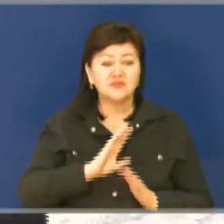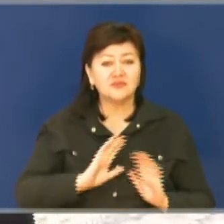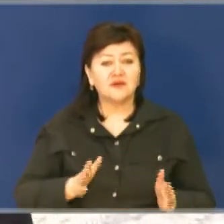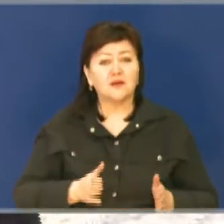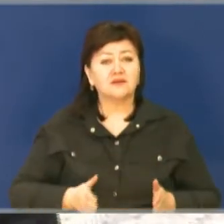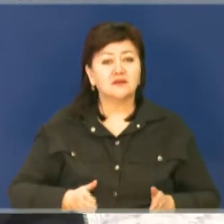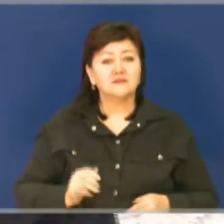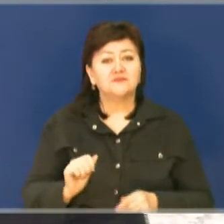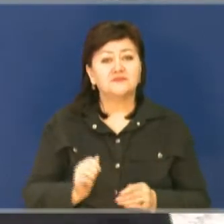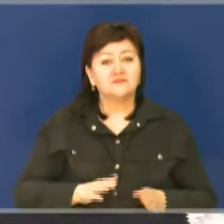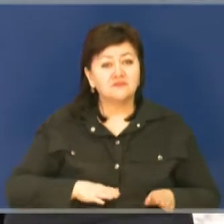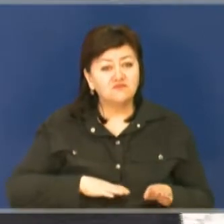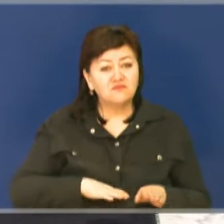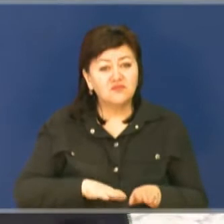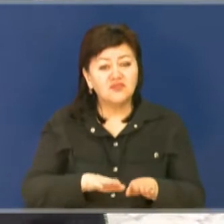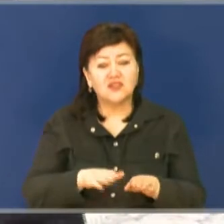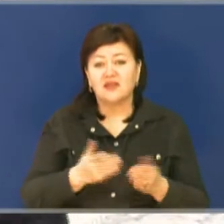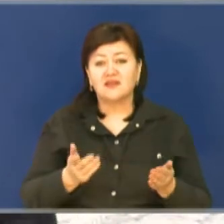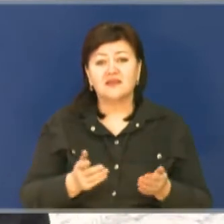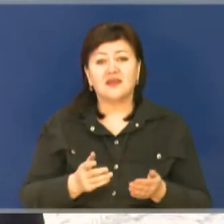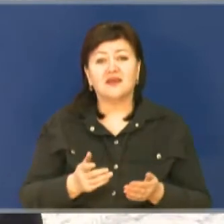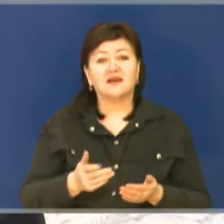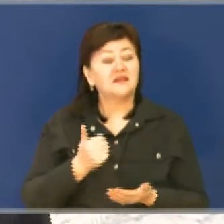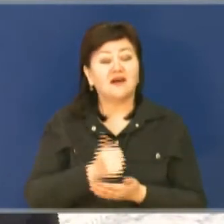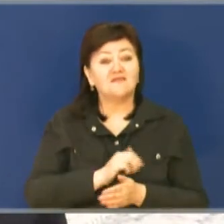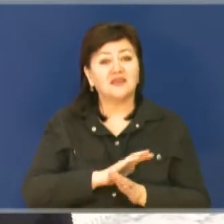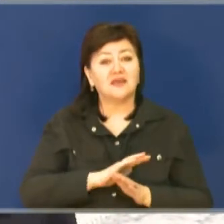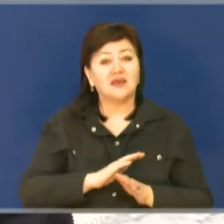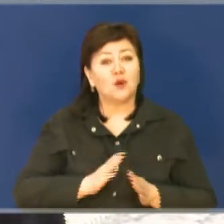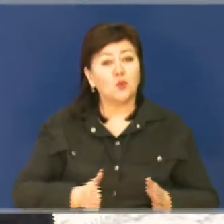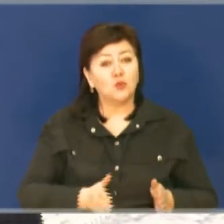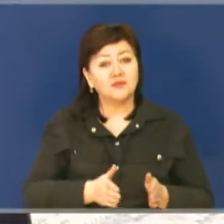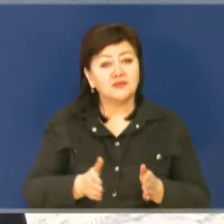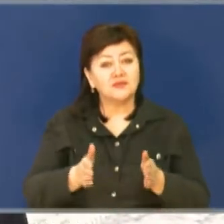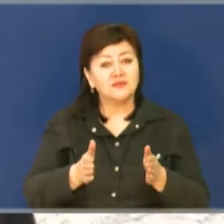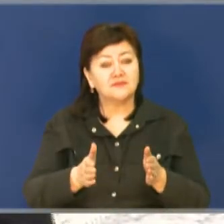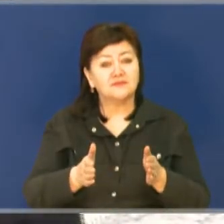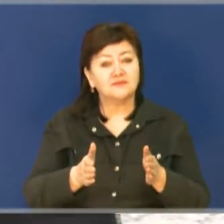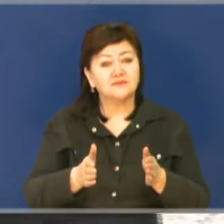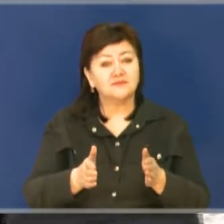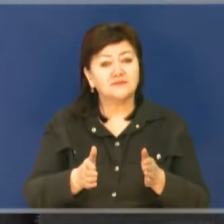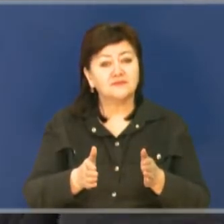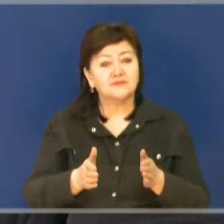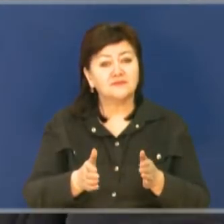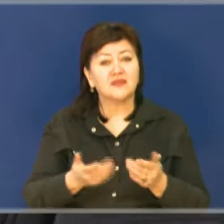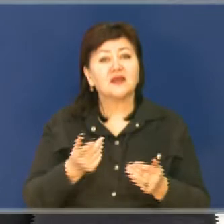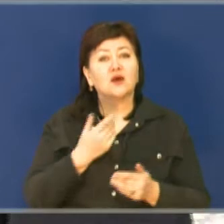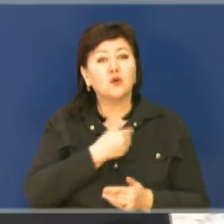передвижения по таким немагистральным улицам. Но смею заверить то, что в течение вот